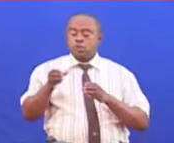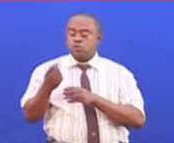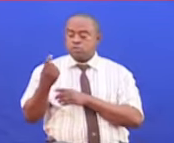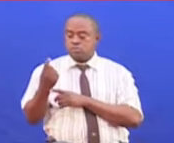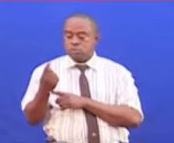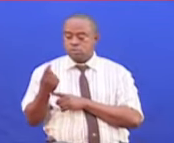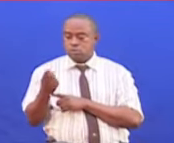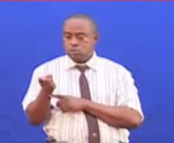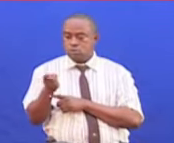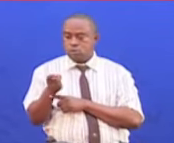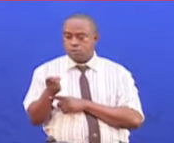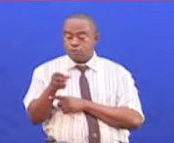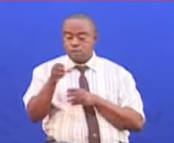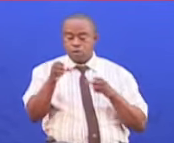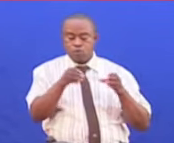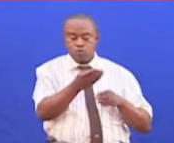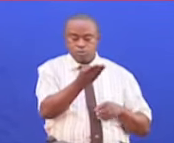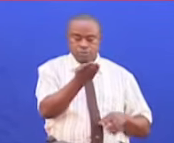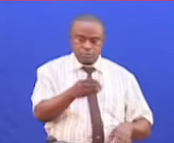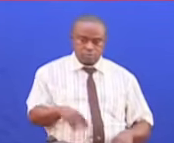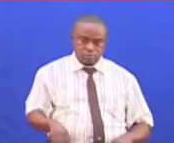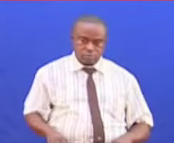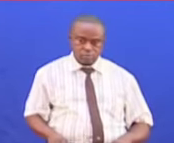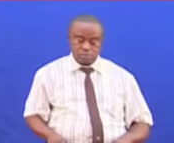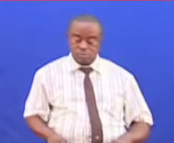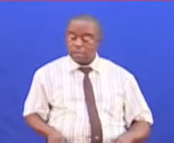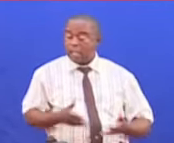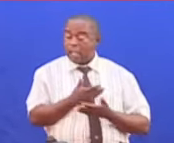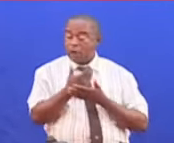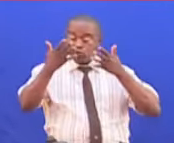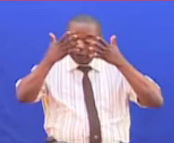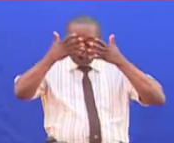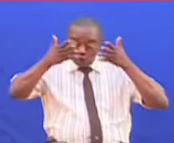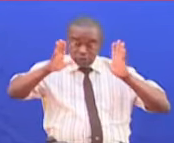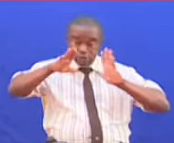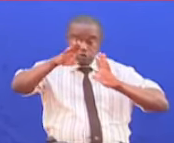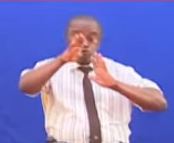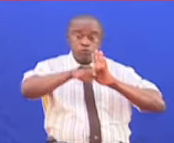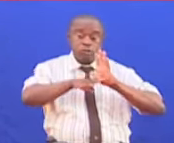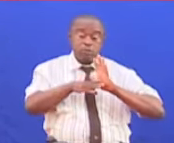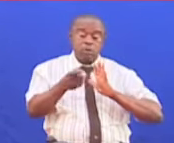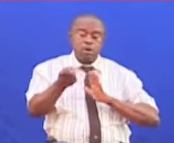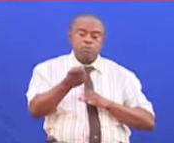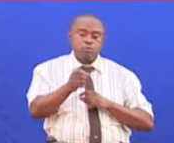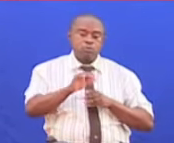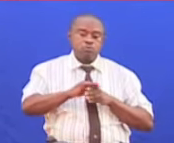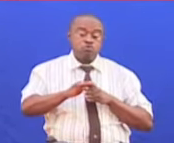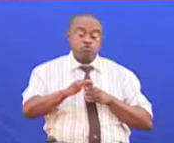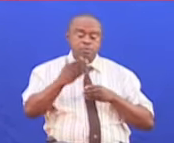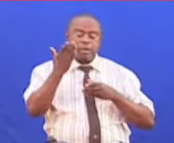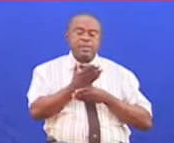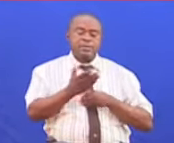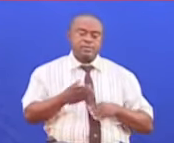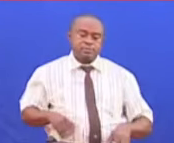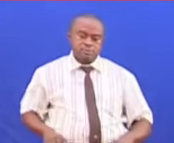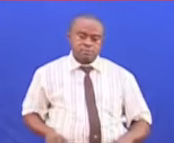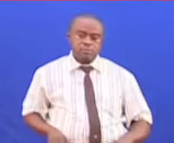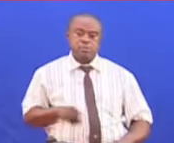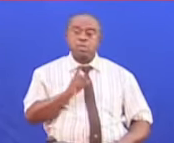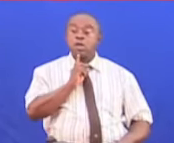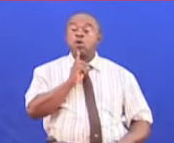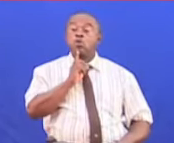kukes na kundi ling kutawa wazi utara tibu wa uto ai wa miko kwa kutum mifuma Ya Beni uwo wa